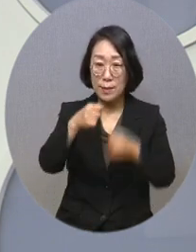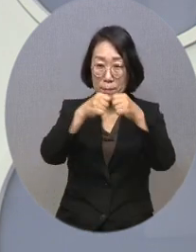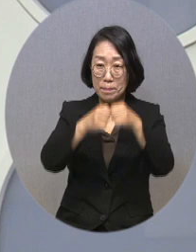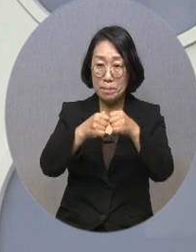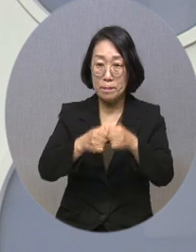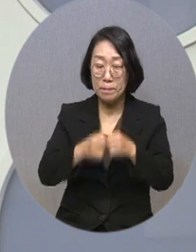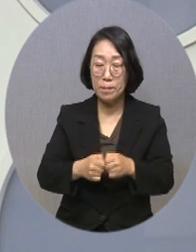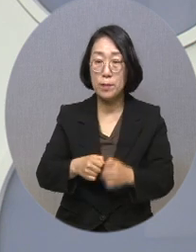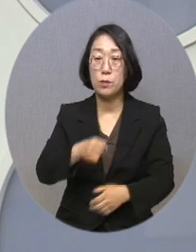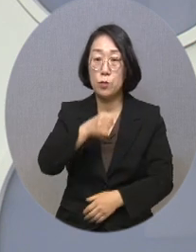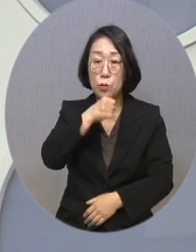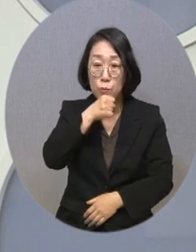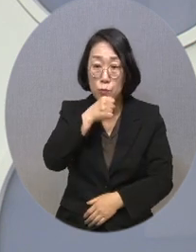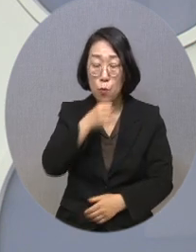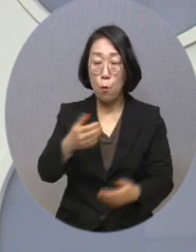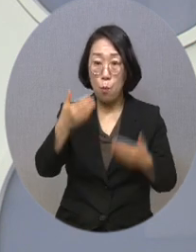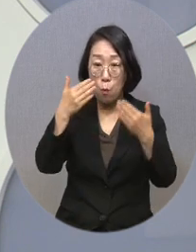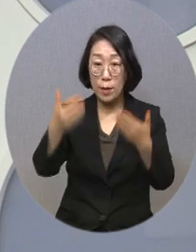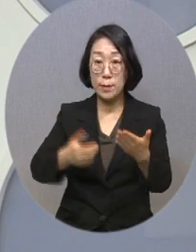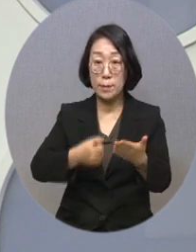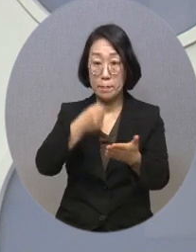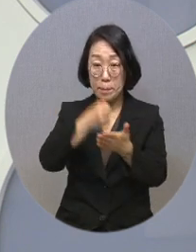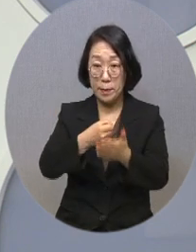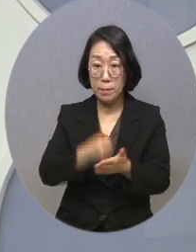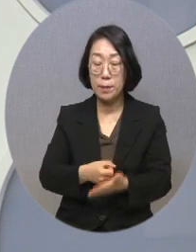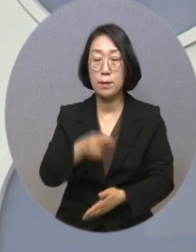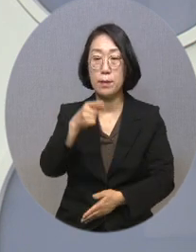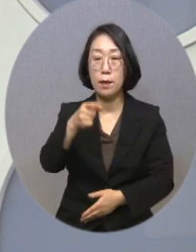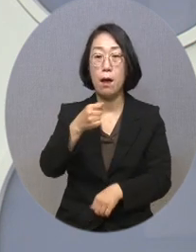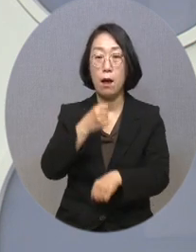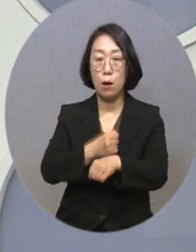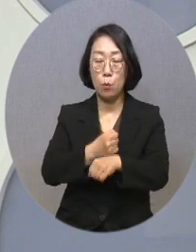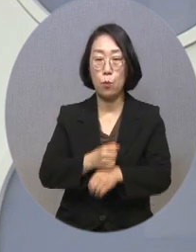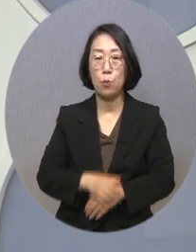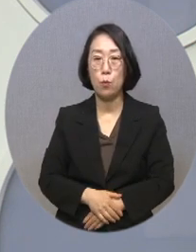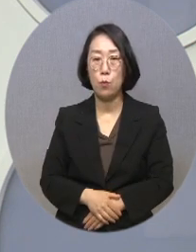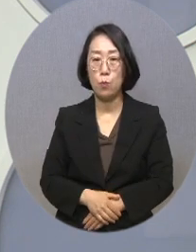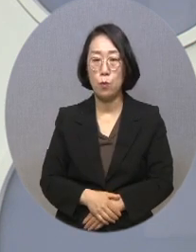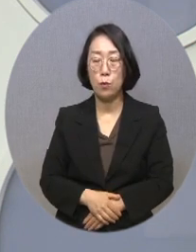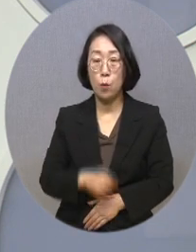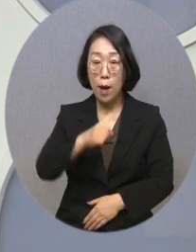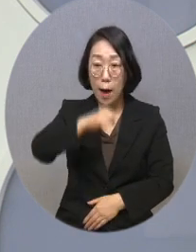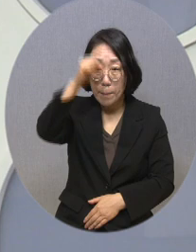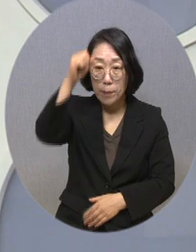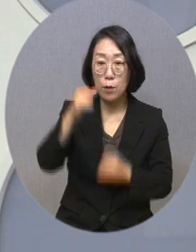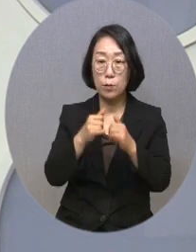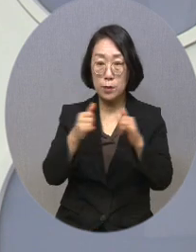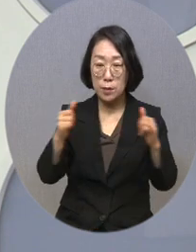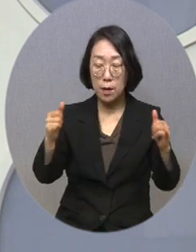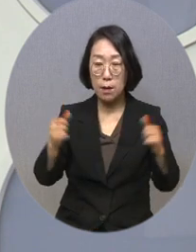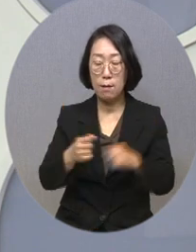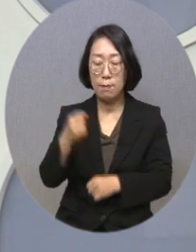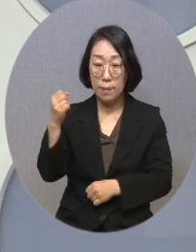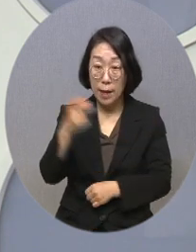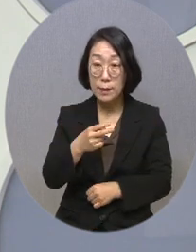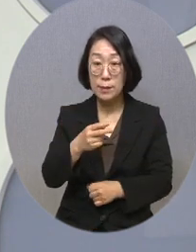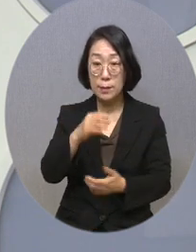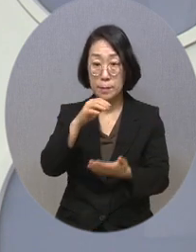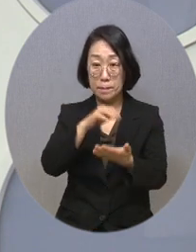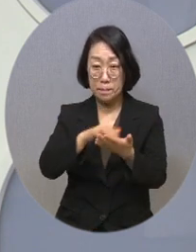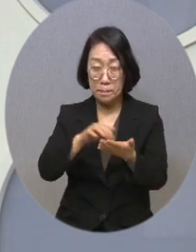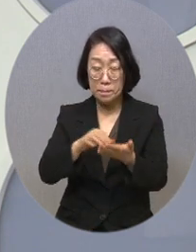또 점수를 확정을 짓고 그래서 이렇게 그 합격자를 네. 확정을 해서